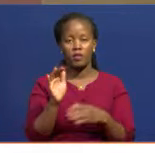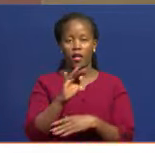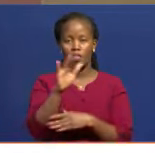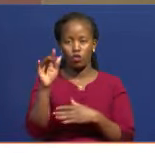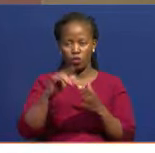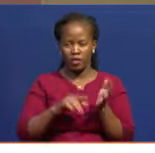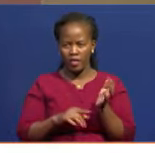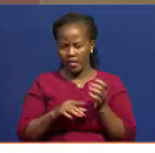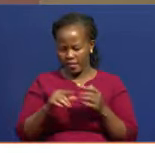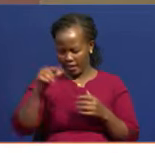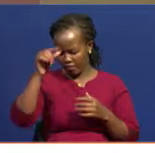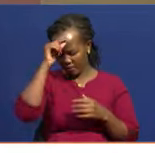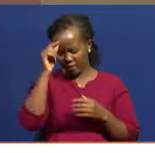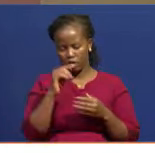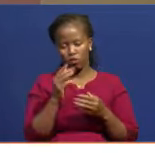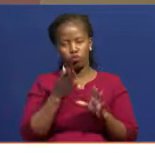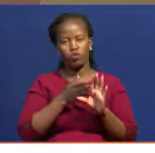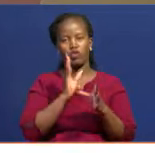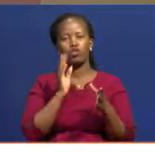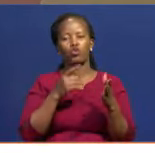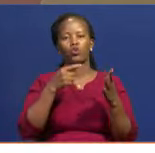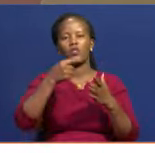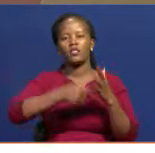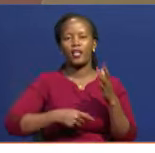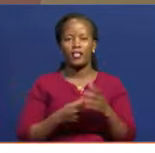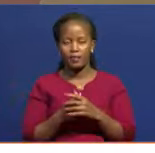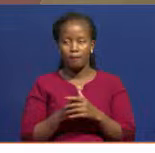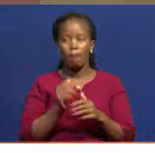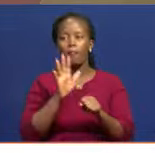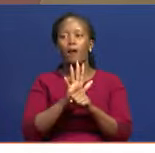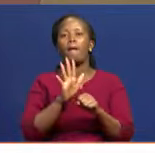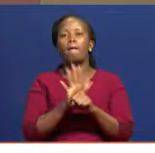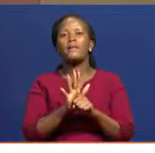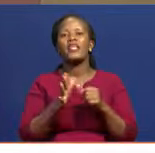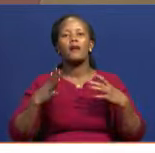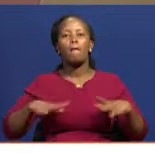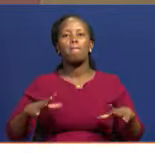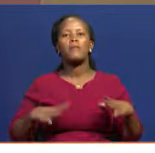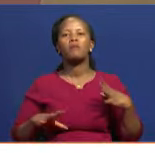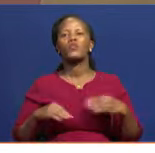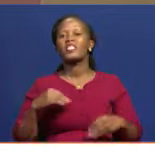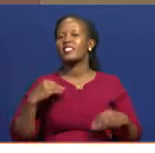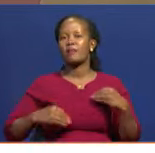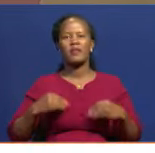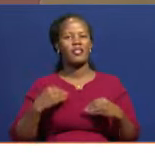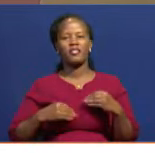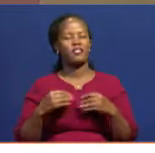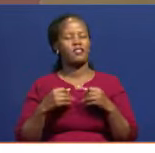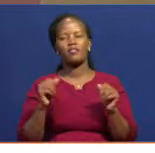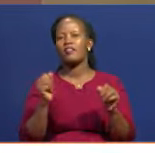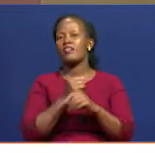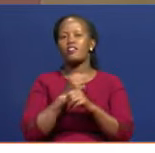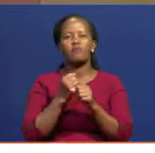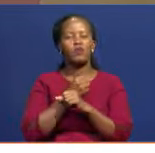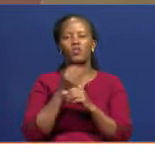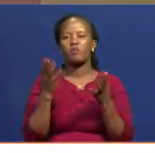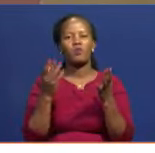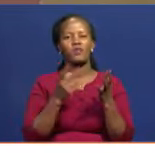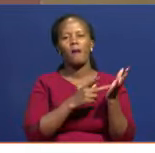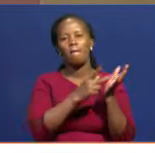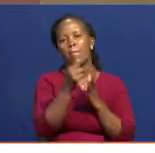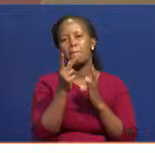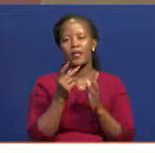viungo mbadala. Mashirika hayo yanasema watu wengi walio na ulemavu hawawezi kumudu gharama ya viungo hivyo ambavyo ni